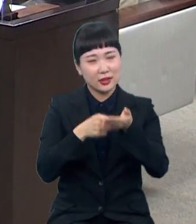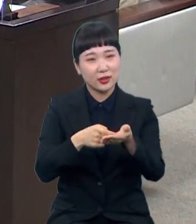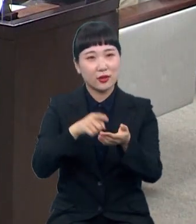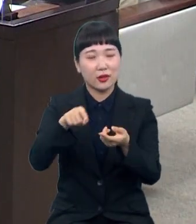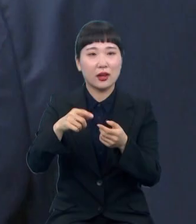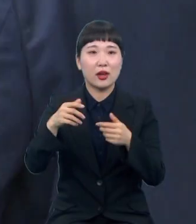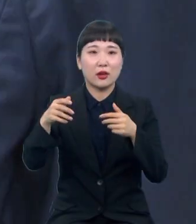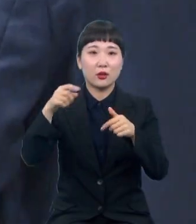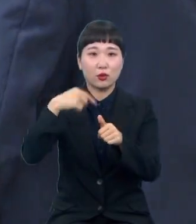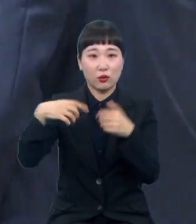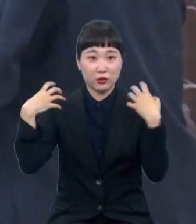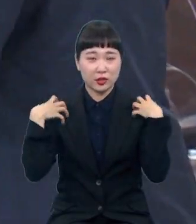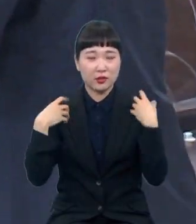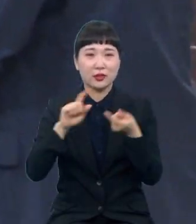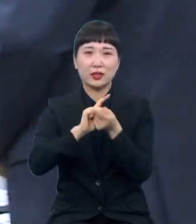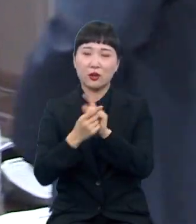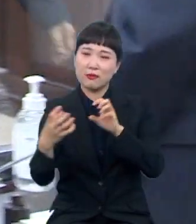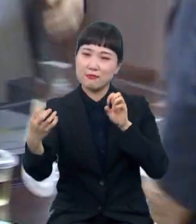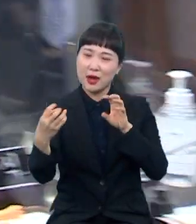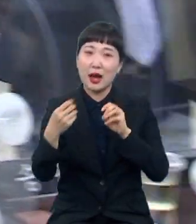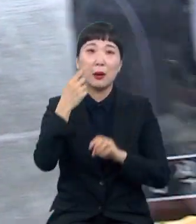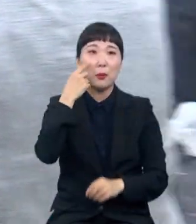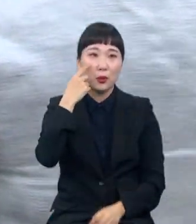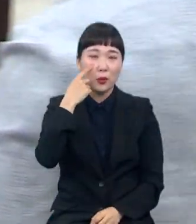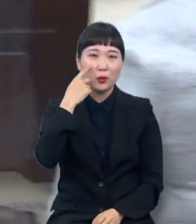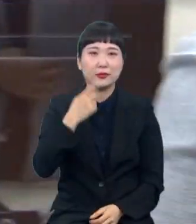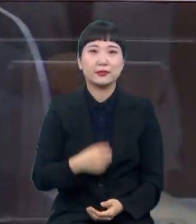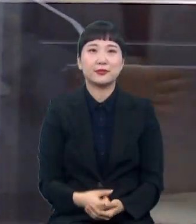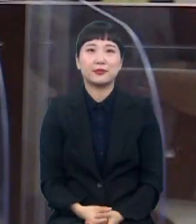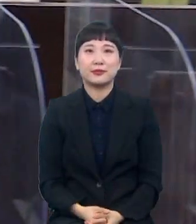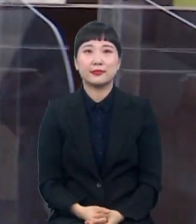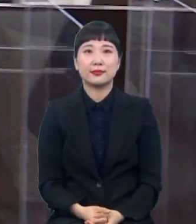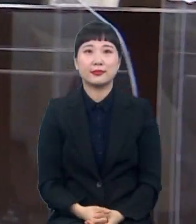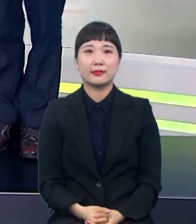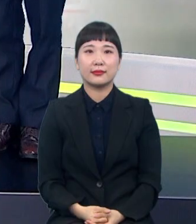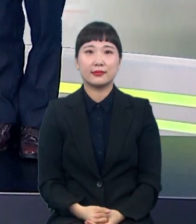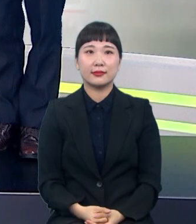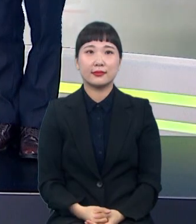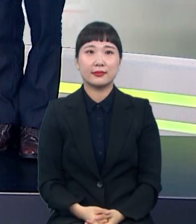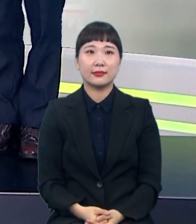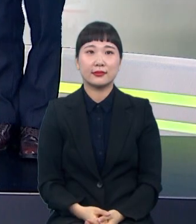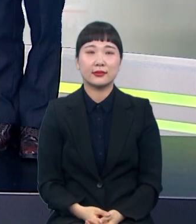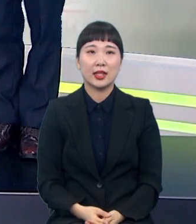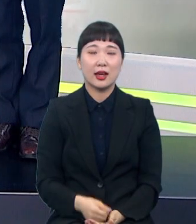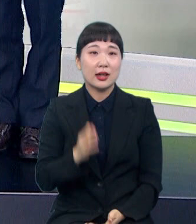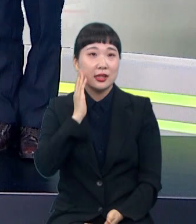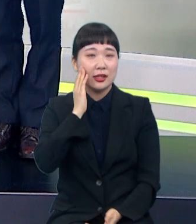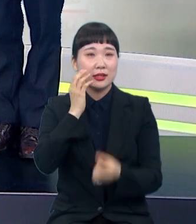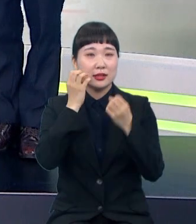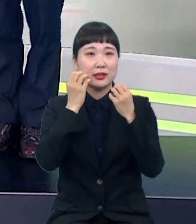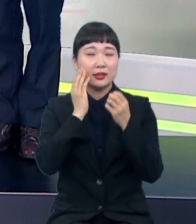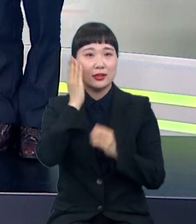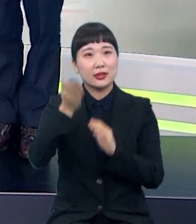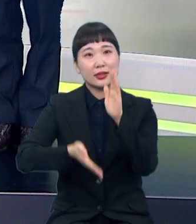교육청과 소통을 강화하겠다고 밝혔습니다. BTV 뉴스 이영구입니다. 청라국제도시에 8,400억